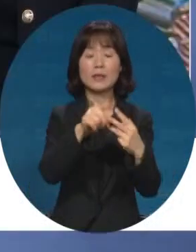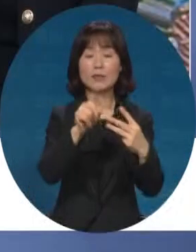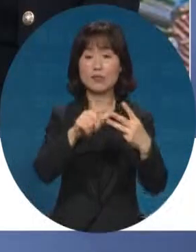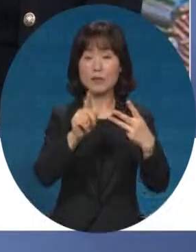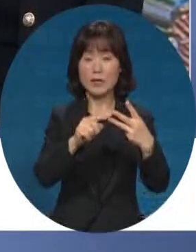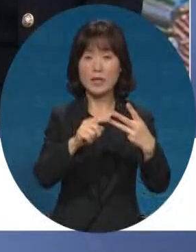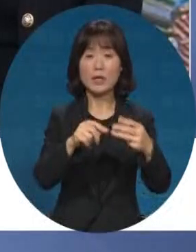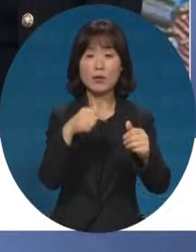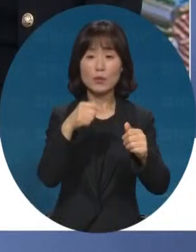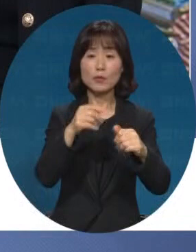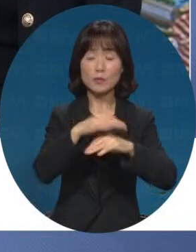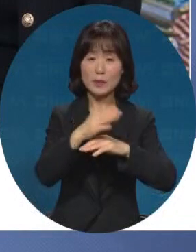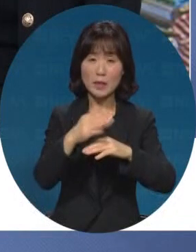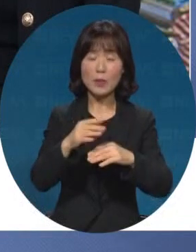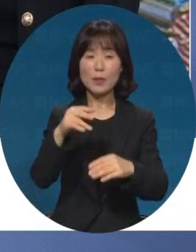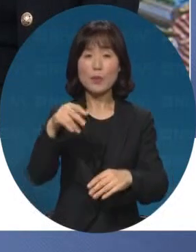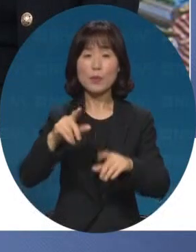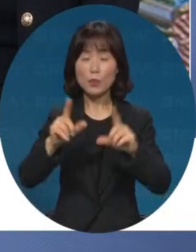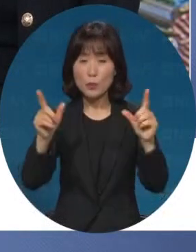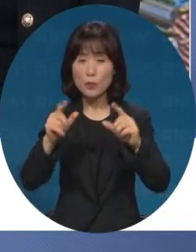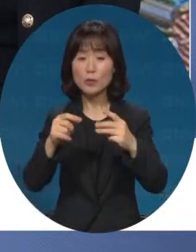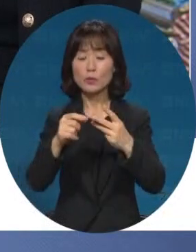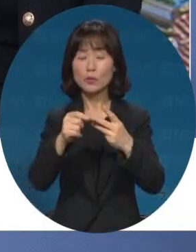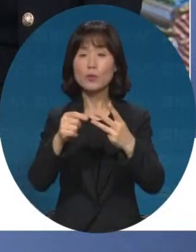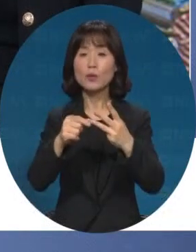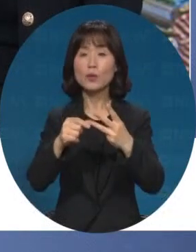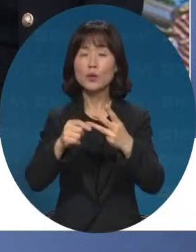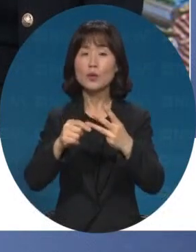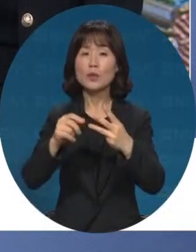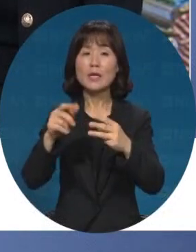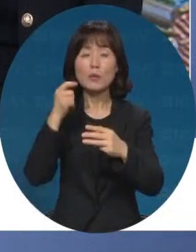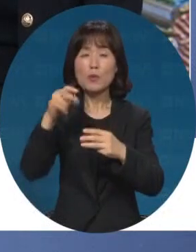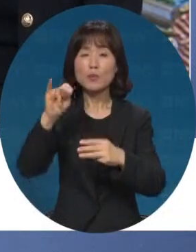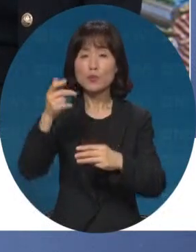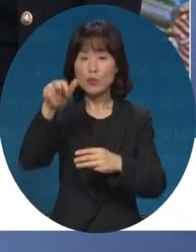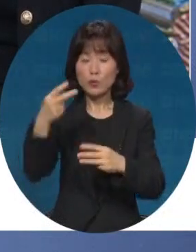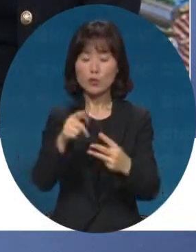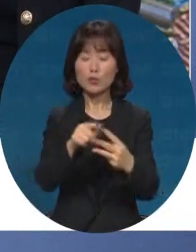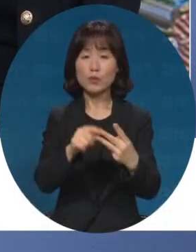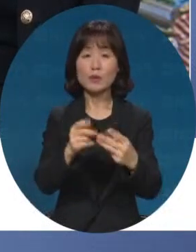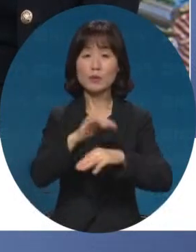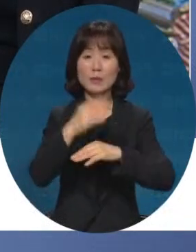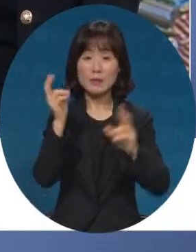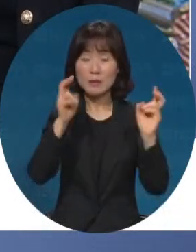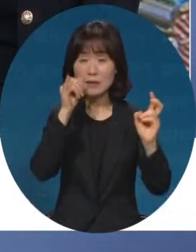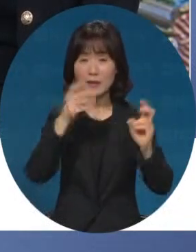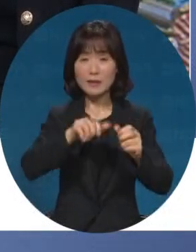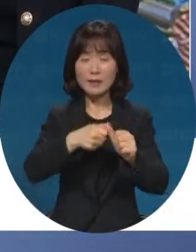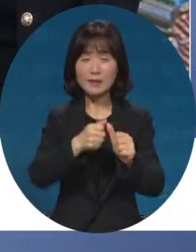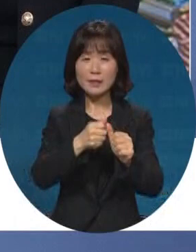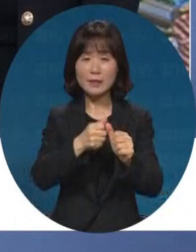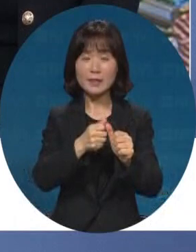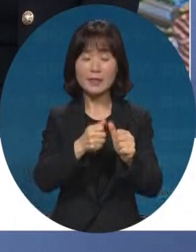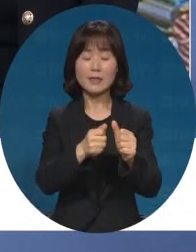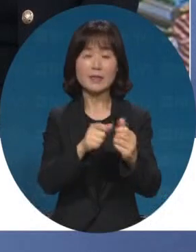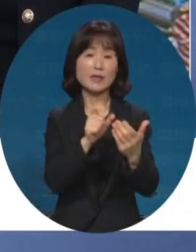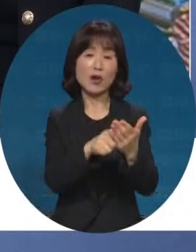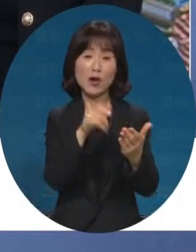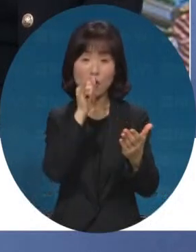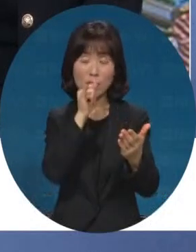도쿄서적 일본 문교 출판이라는 곳에서 강제동원 기술이 잠깐 나오고 있는데요 그